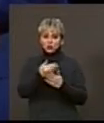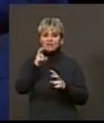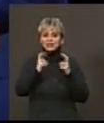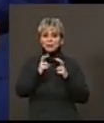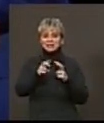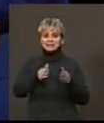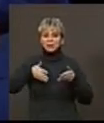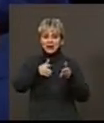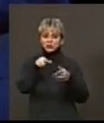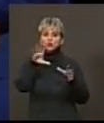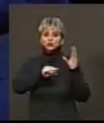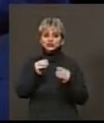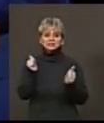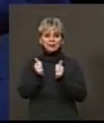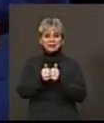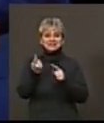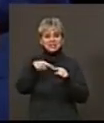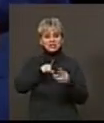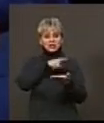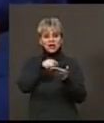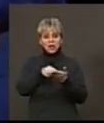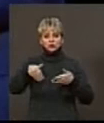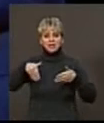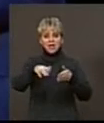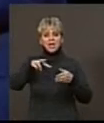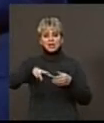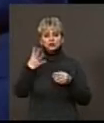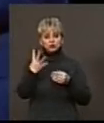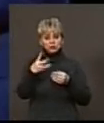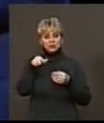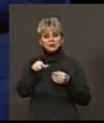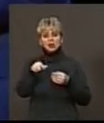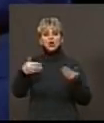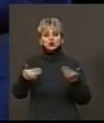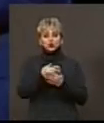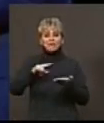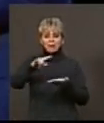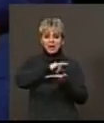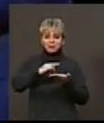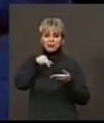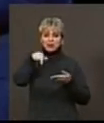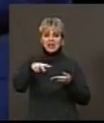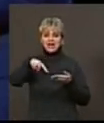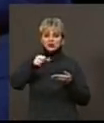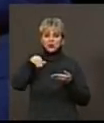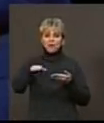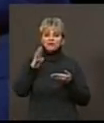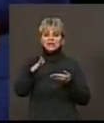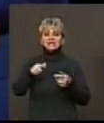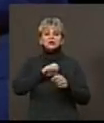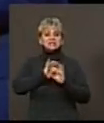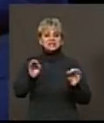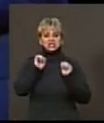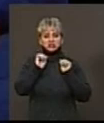производственных проектов. Учитывая близость этих городов к автомагистрали М4, к новому аэропортовому комплексу «Платов», у нас